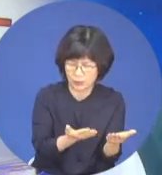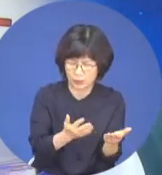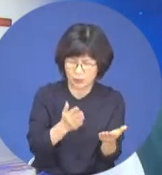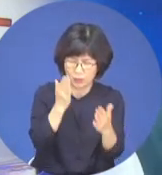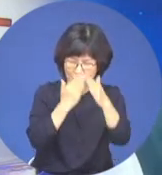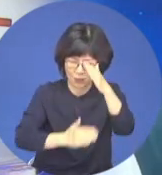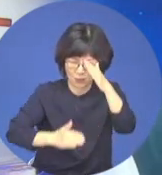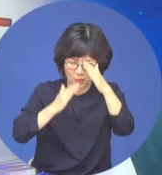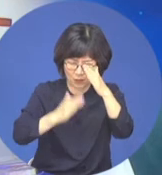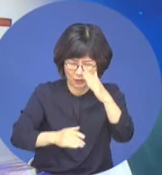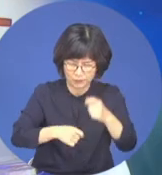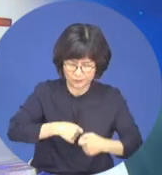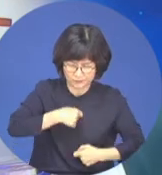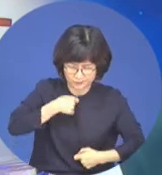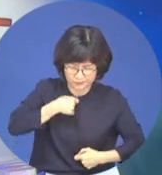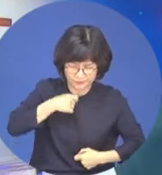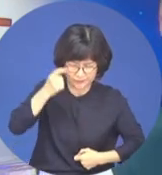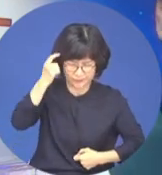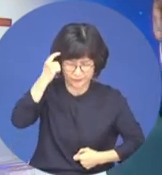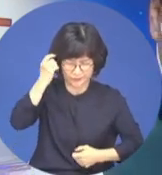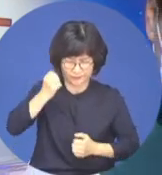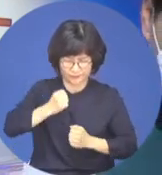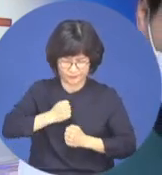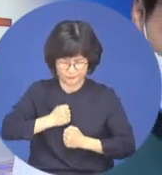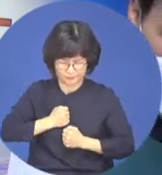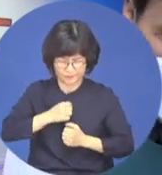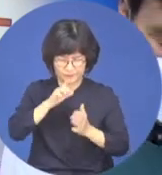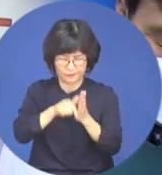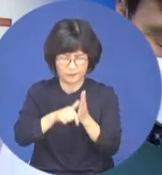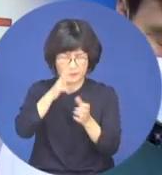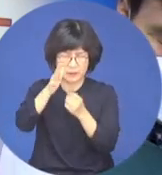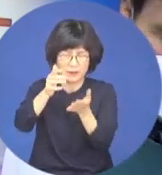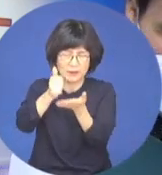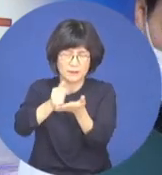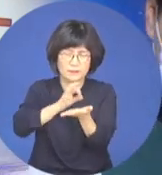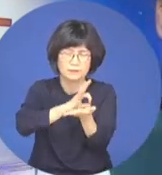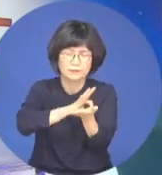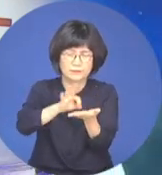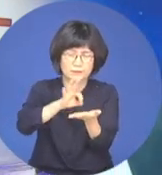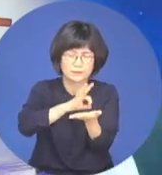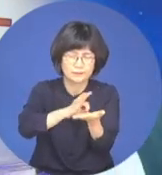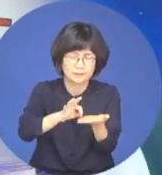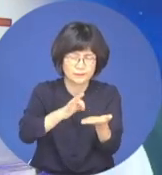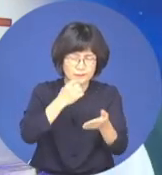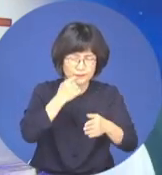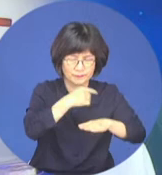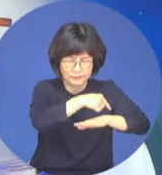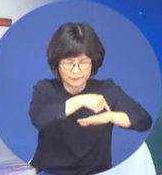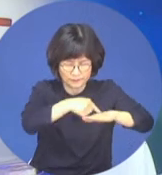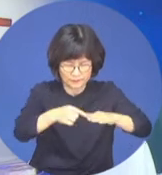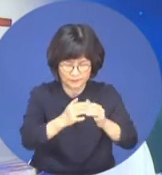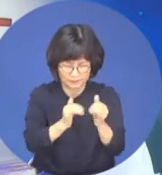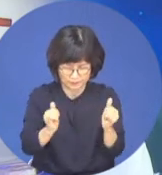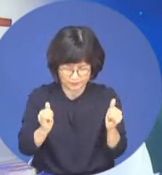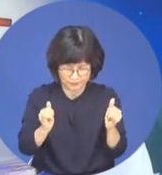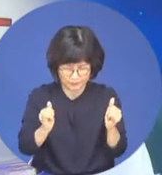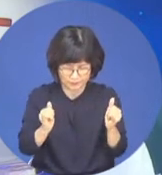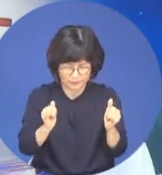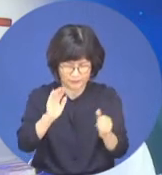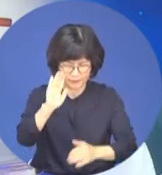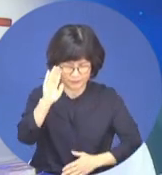지키는 가운데 하나님께 쓰임받는 민족으로 백년 미래를 볼 수 있는